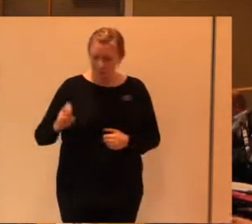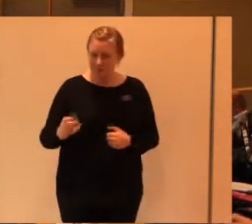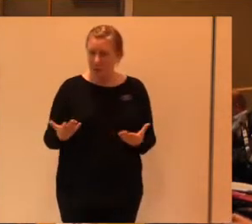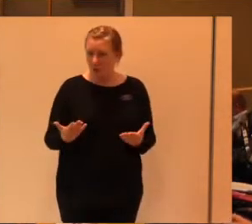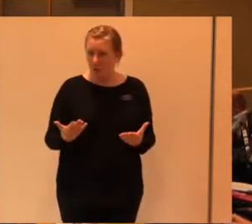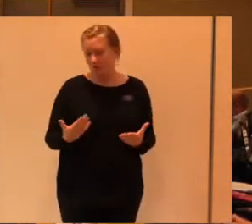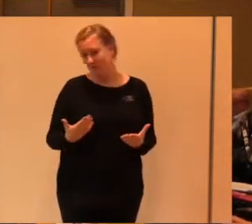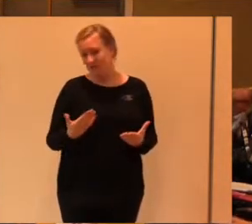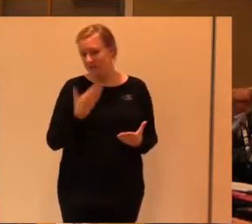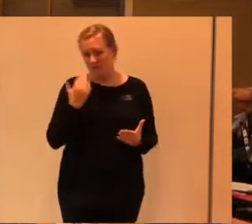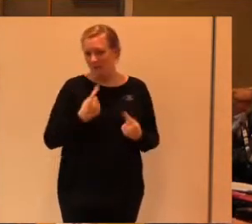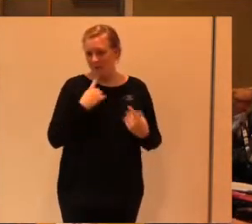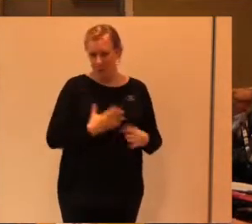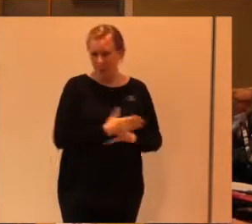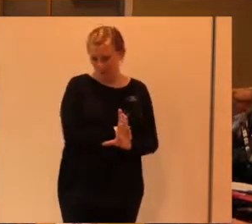förmiddagen.